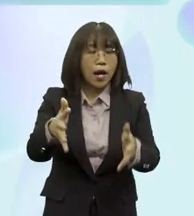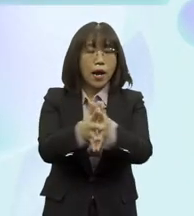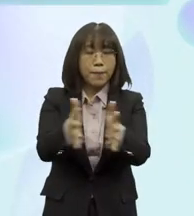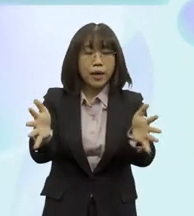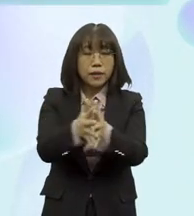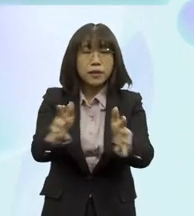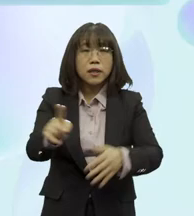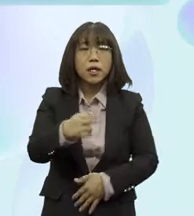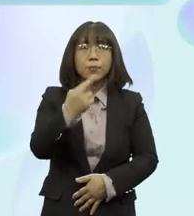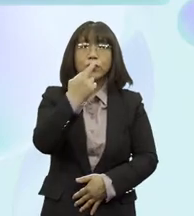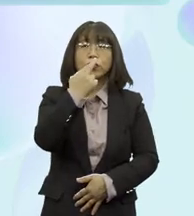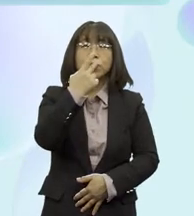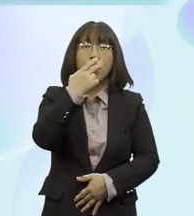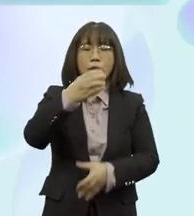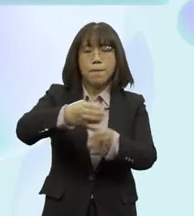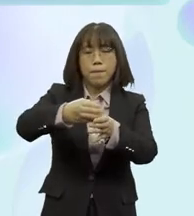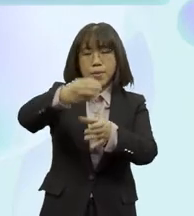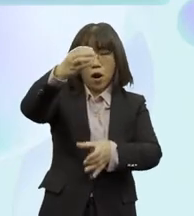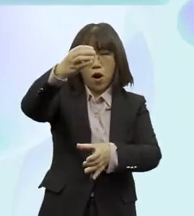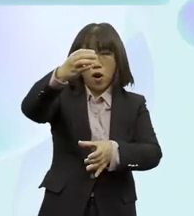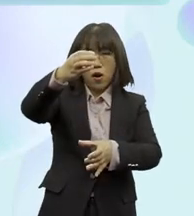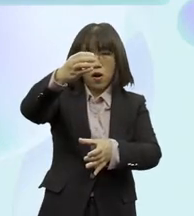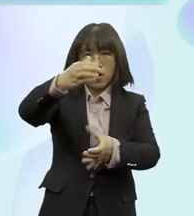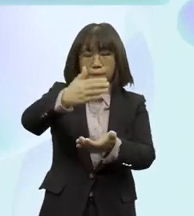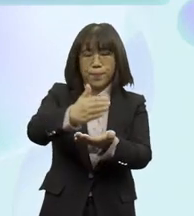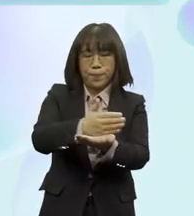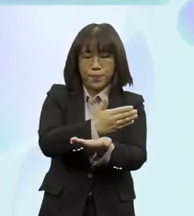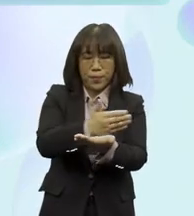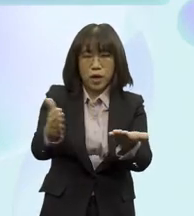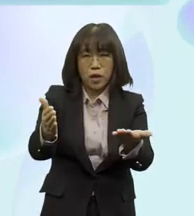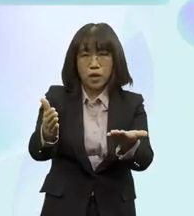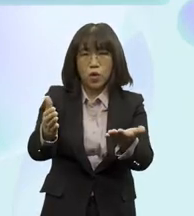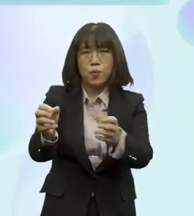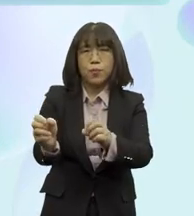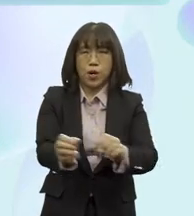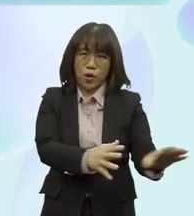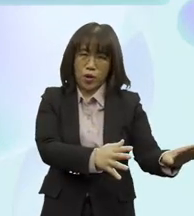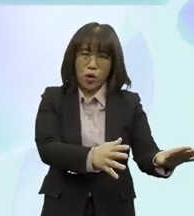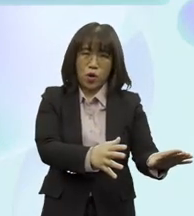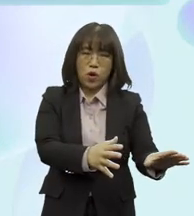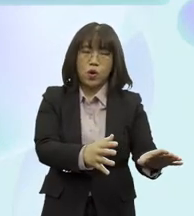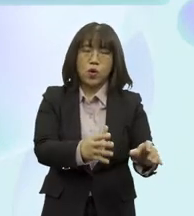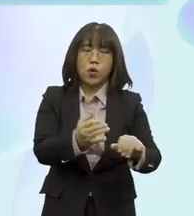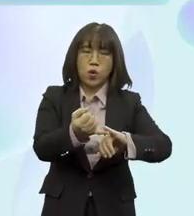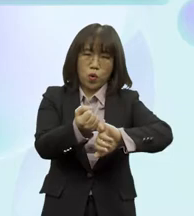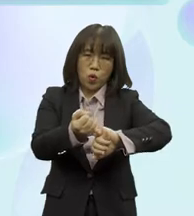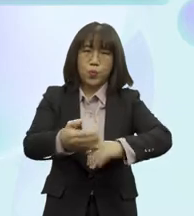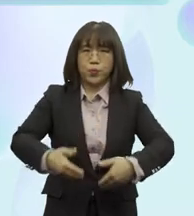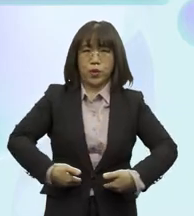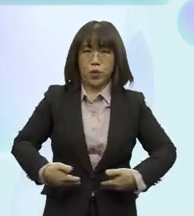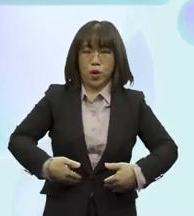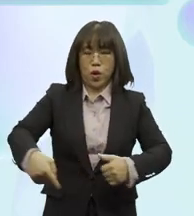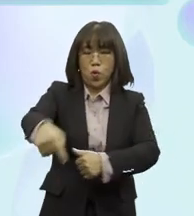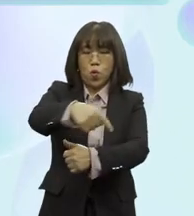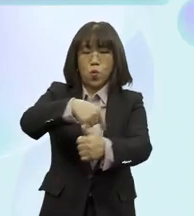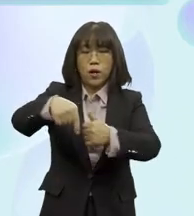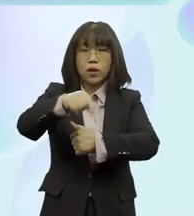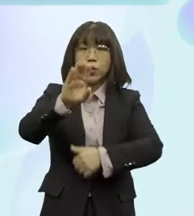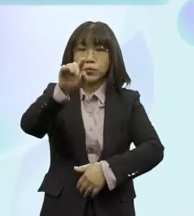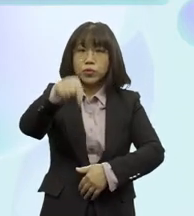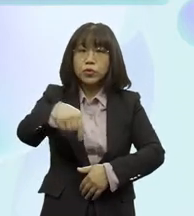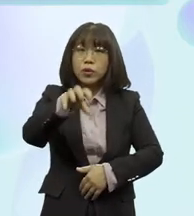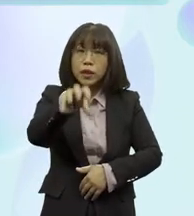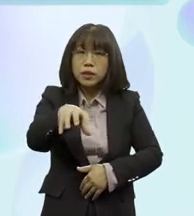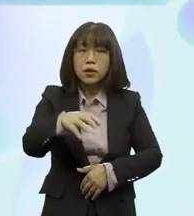앞으로 아파트 단지에 투명 페트병 별도 분리 배출제가 의무화됩니다. 이는 환경부의